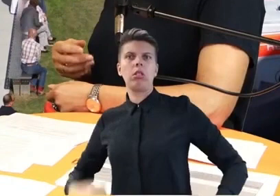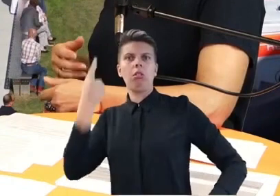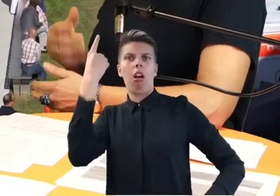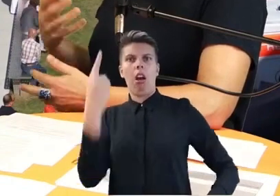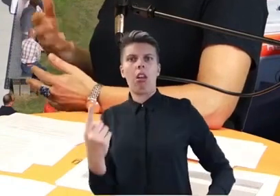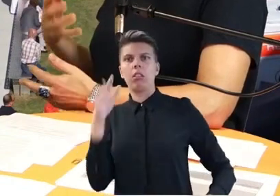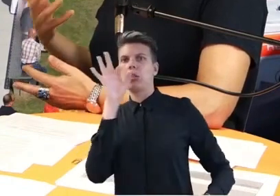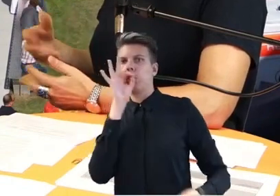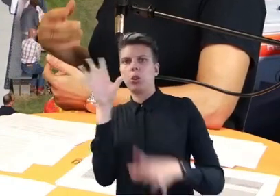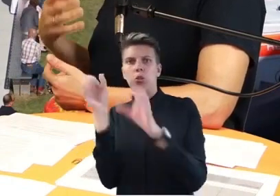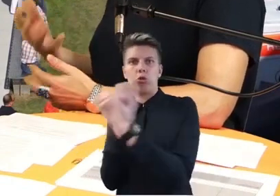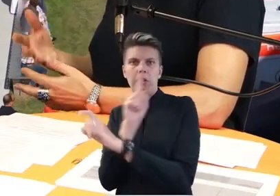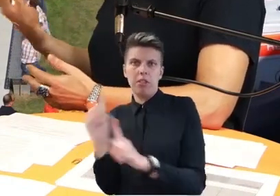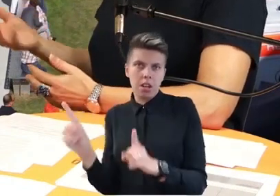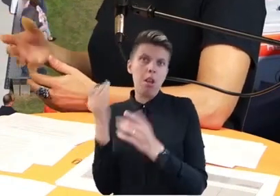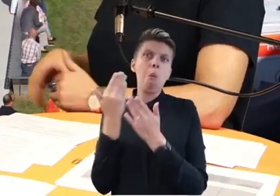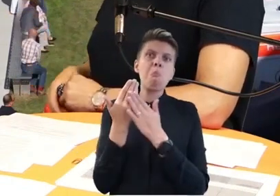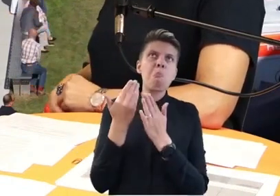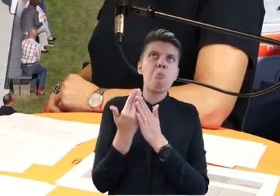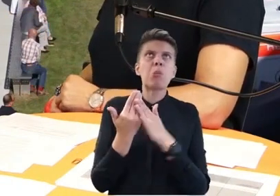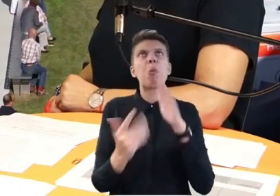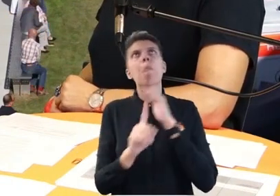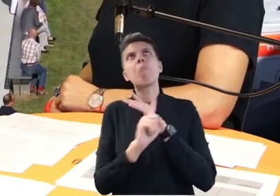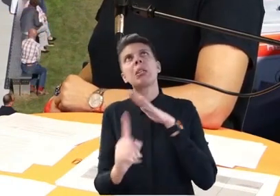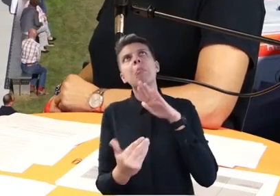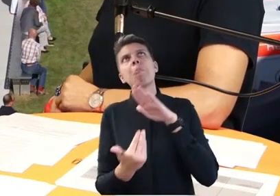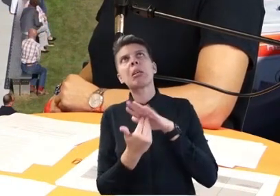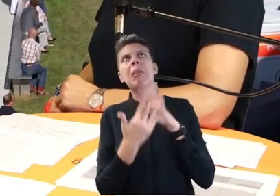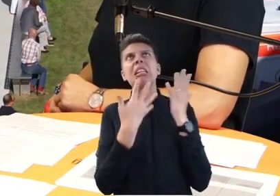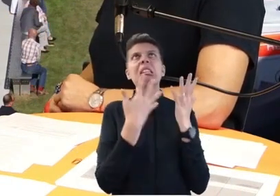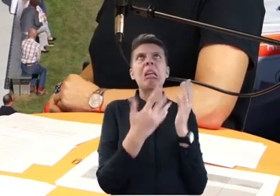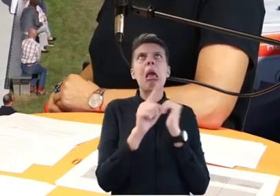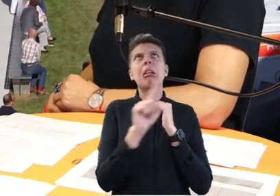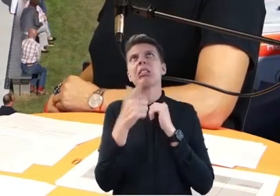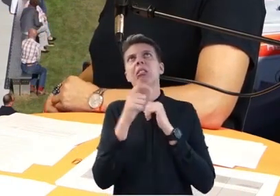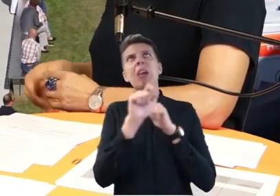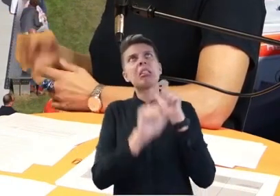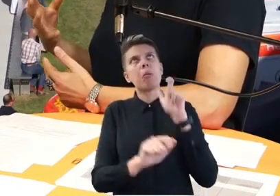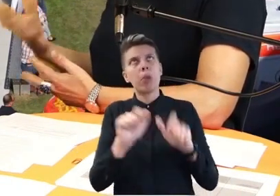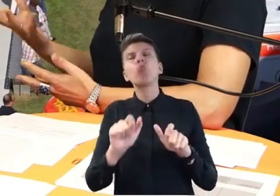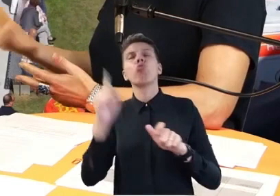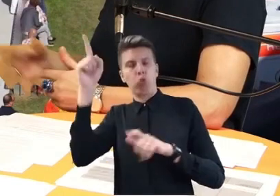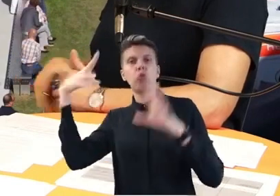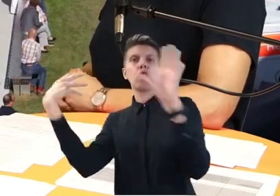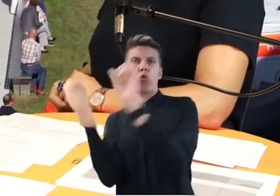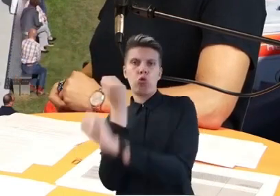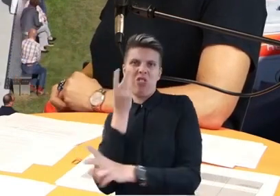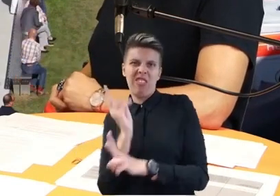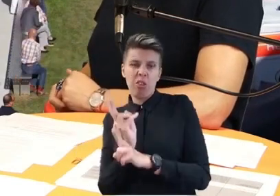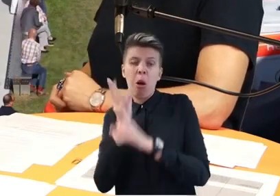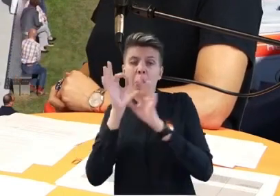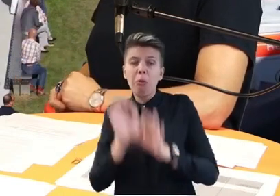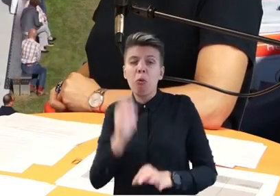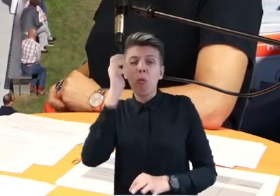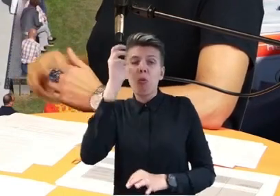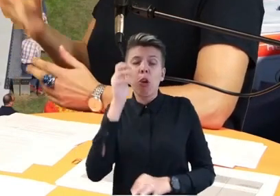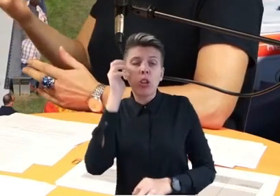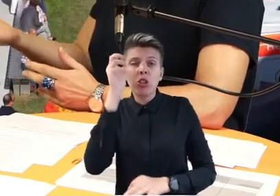mit bis 10, 20 Personen, sondern wir reden beim Massenanfall von Verletzten von einer deutlich höheren Zahl